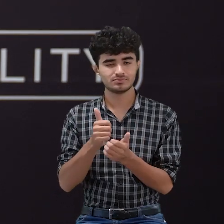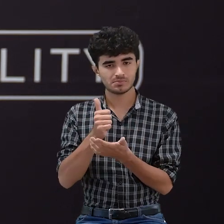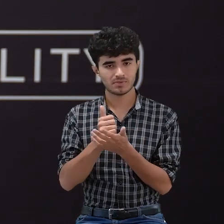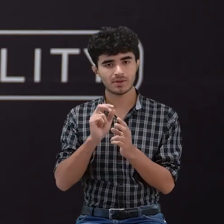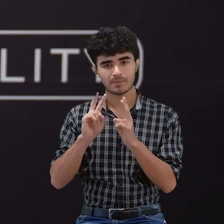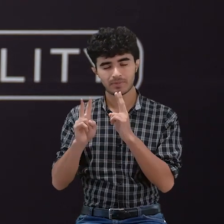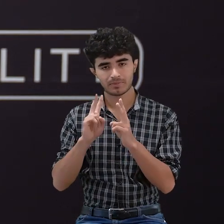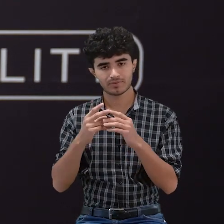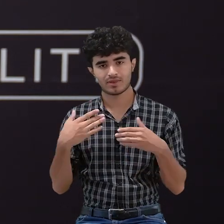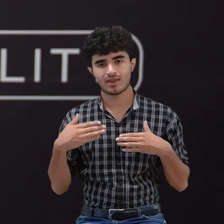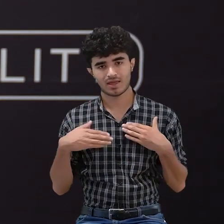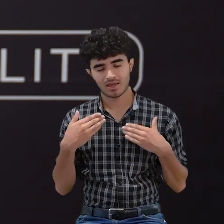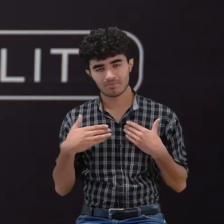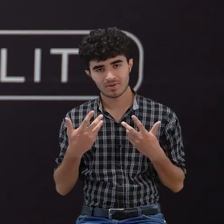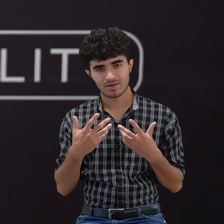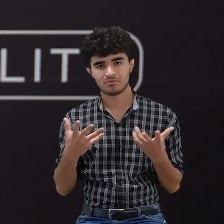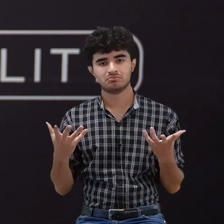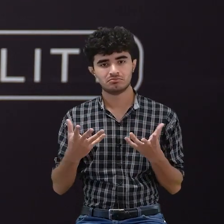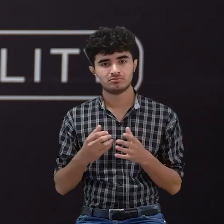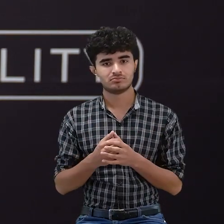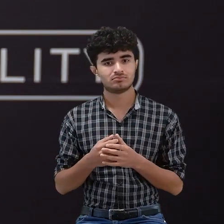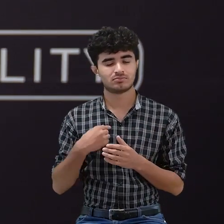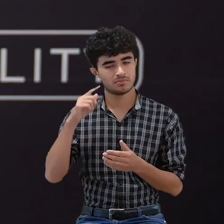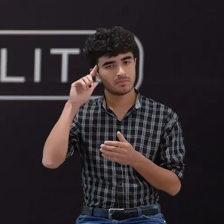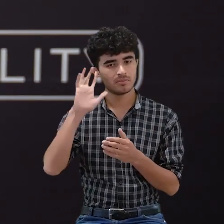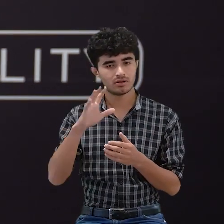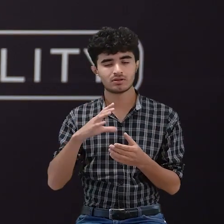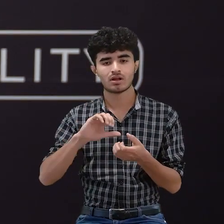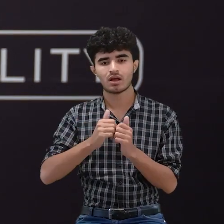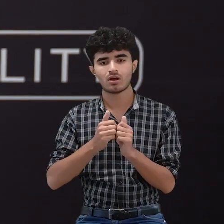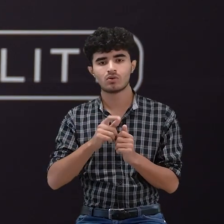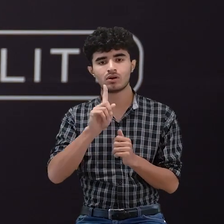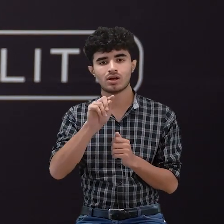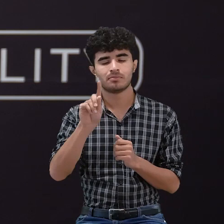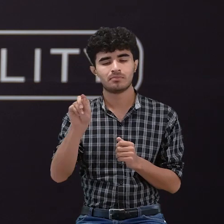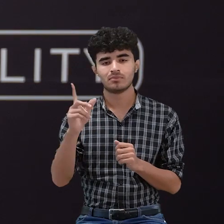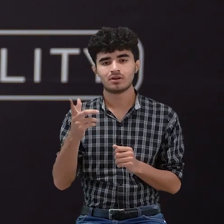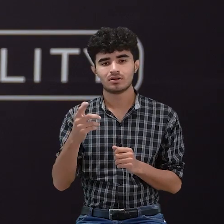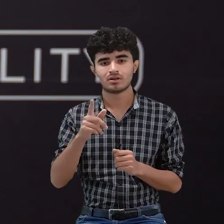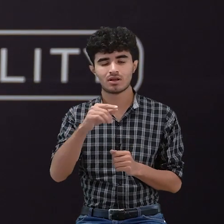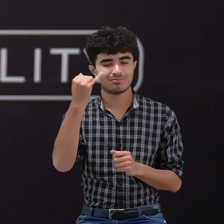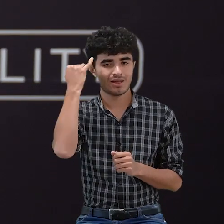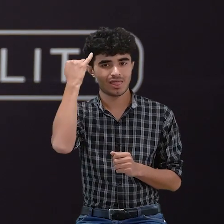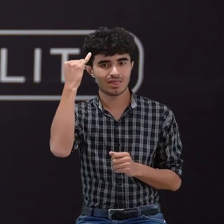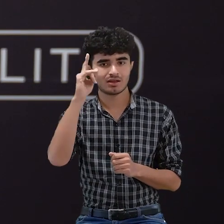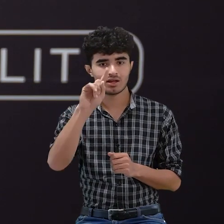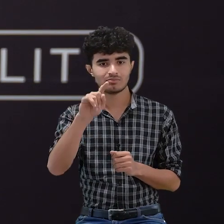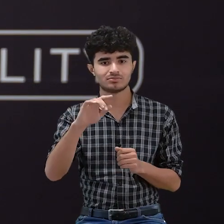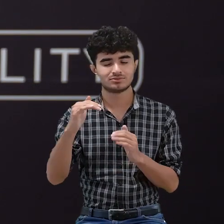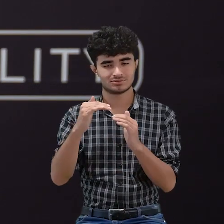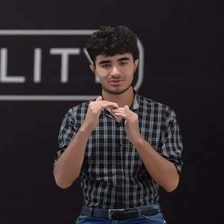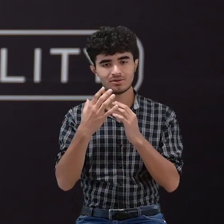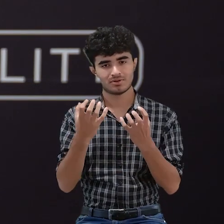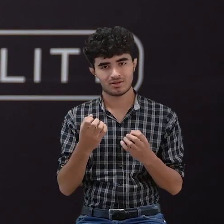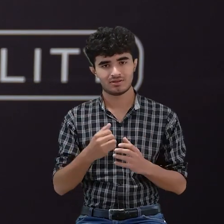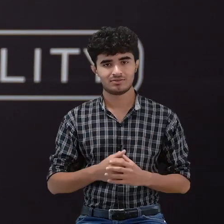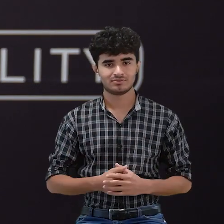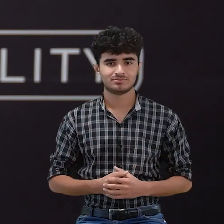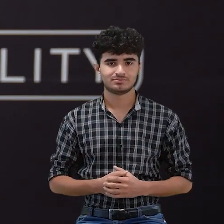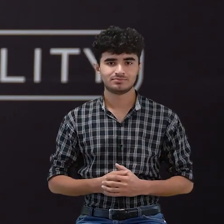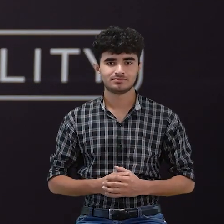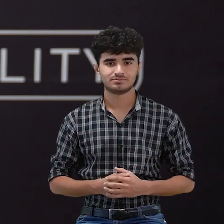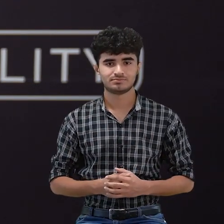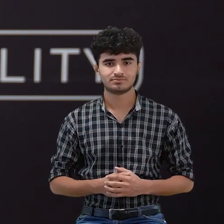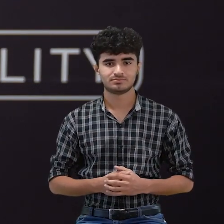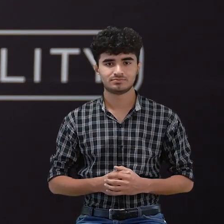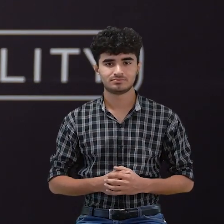آپ بات کر سکتے ہیں، اور آپ سمجھتے ہیں کہ آپ کی ایک طرح سے نظریہ